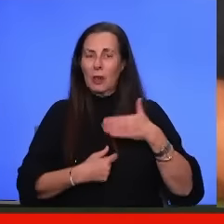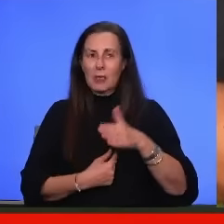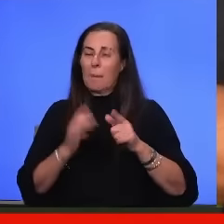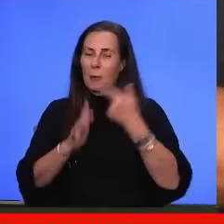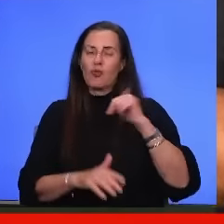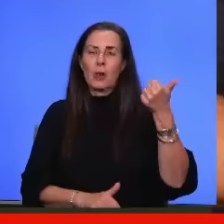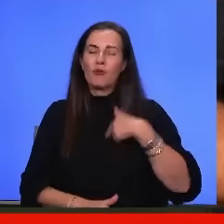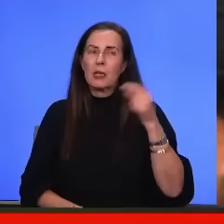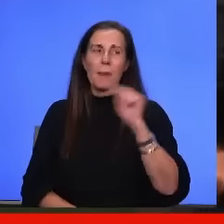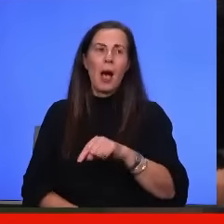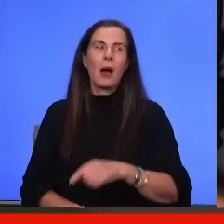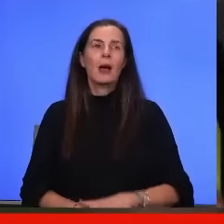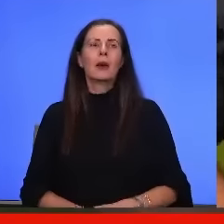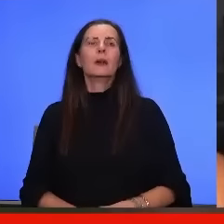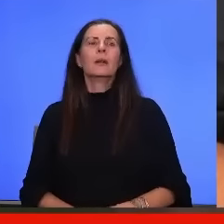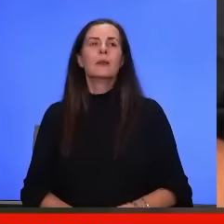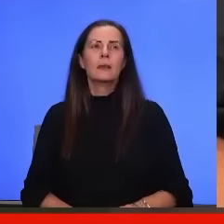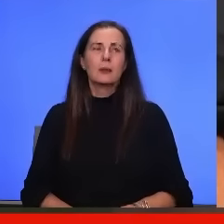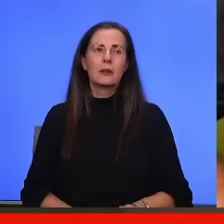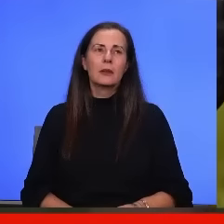לו להיכנס. מזל.